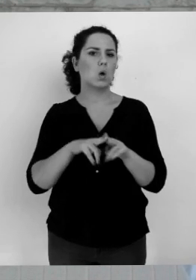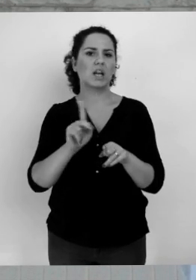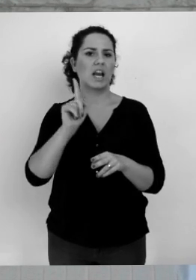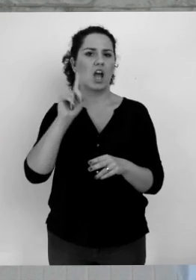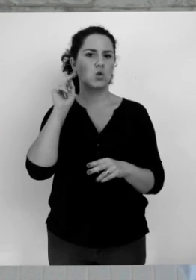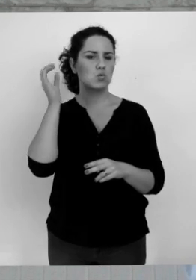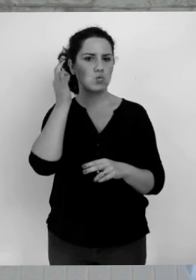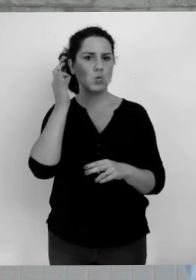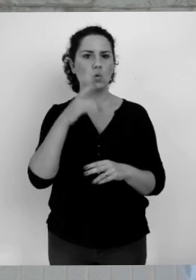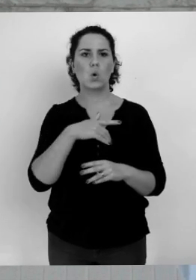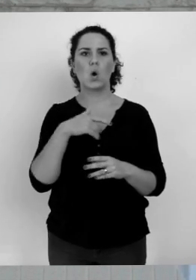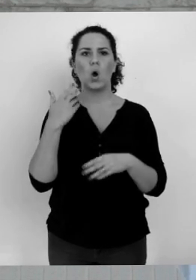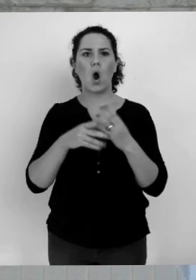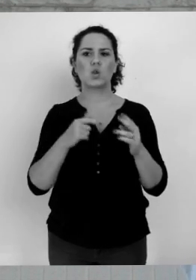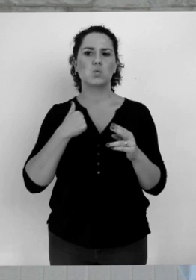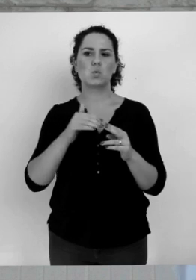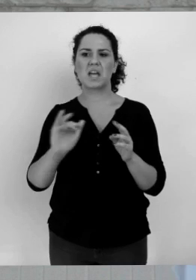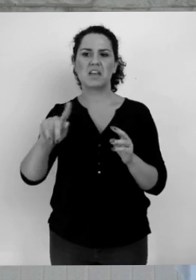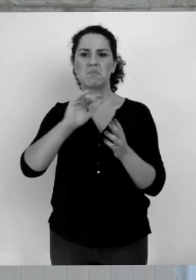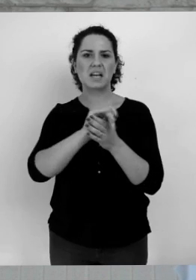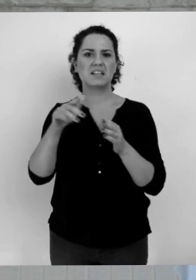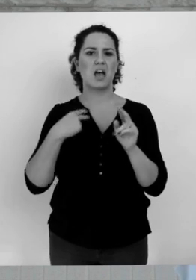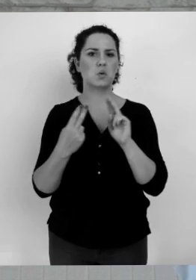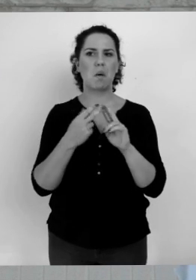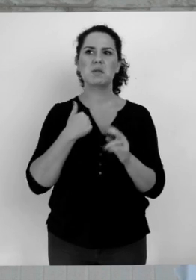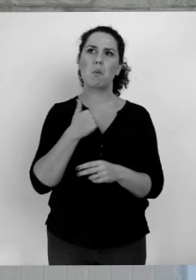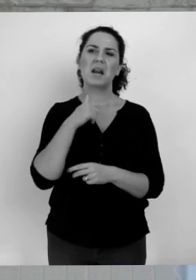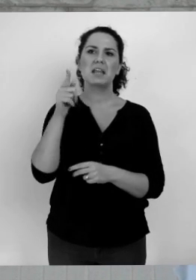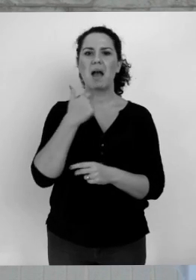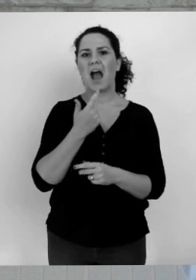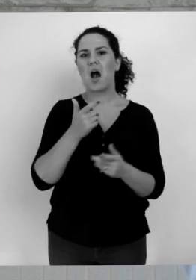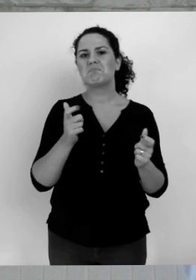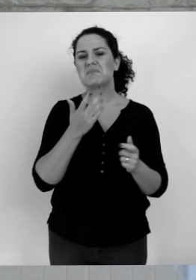čuju tako. Onda su nas upoznali, njima smo bili zabavni.